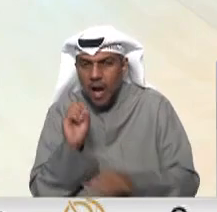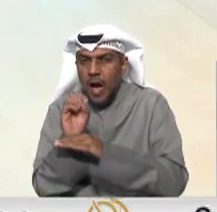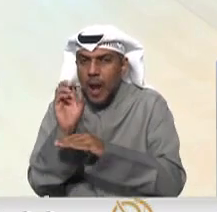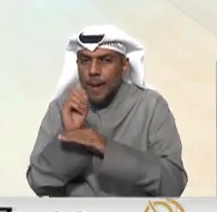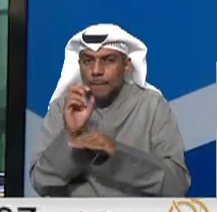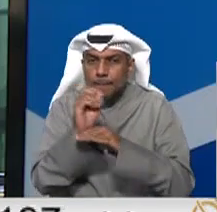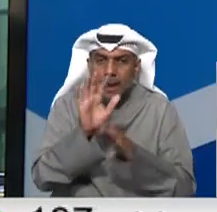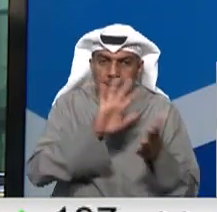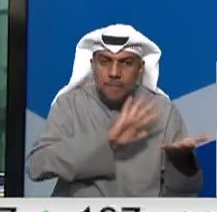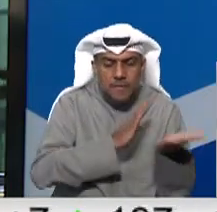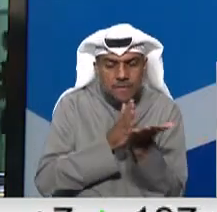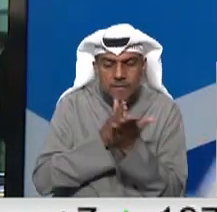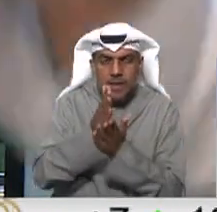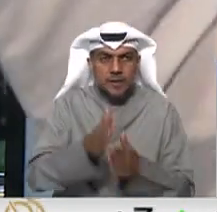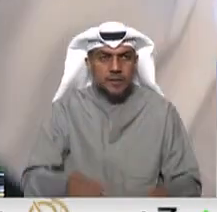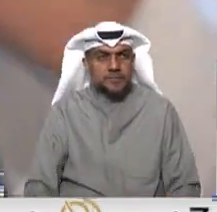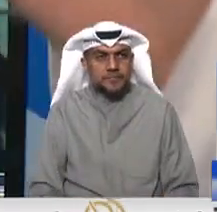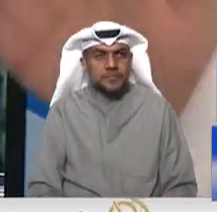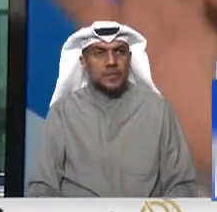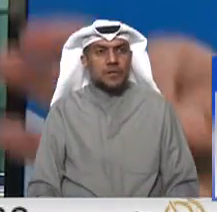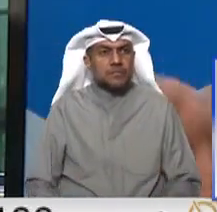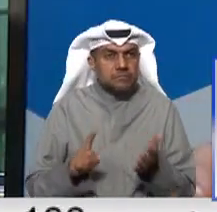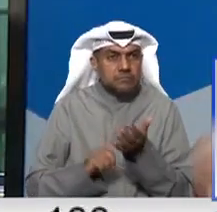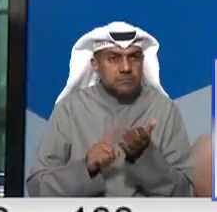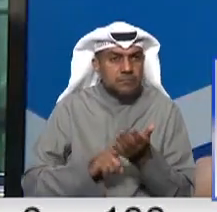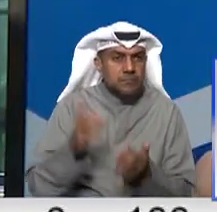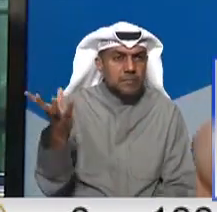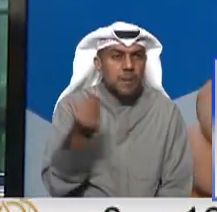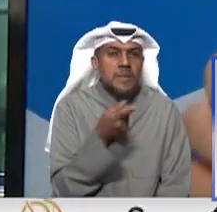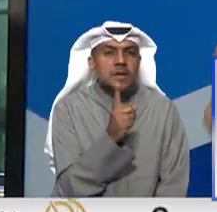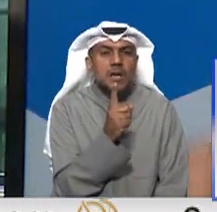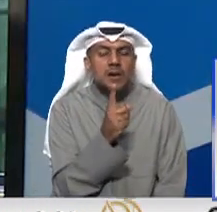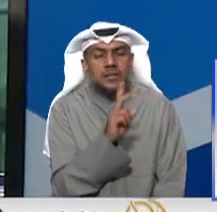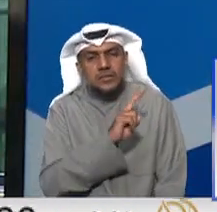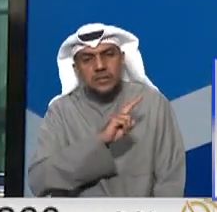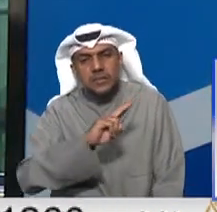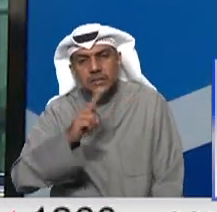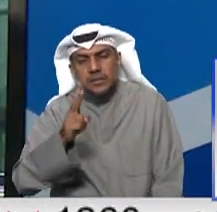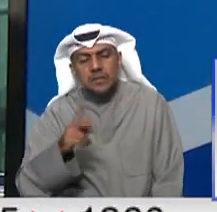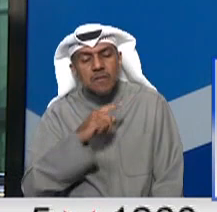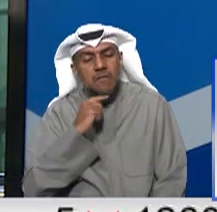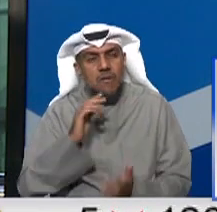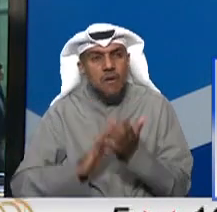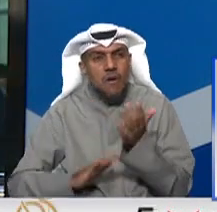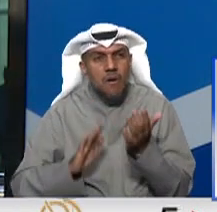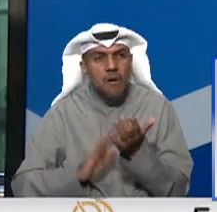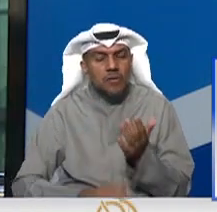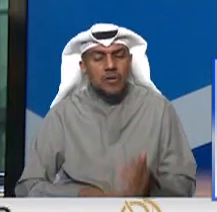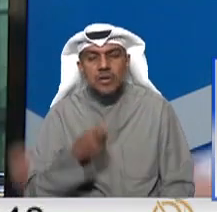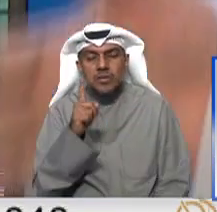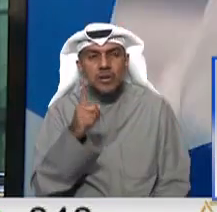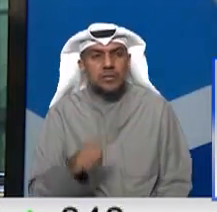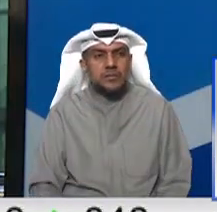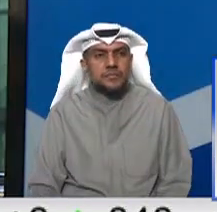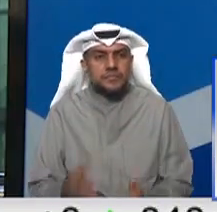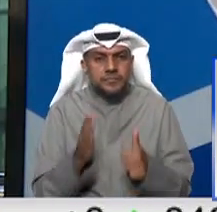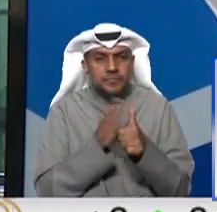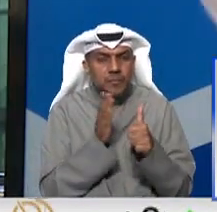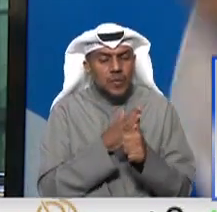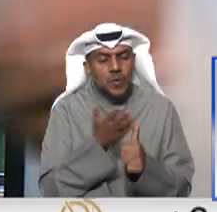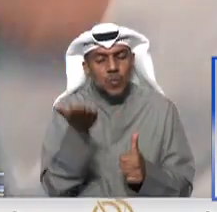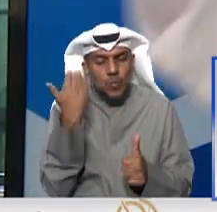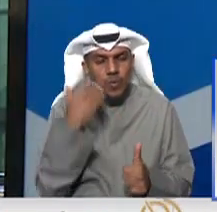العربي. تقريبا عندنا 11 خطر كلي يعني تكلمنا عنهم أو تناولناهم في التقرير هذا. رقم واحد تكلمنا